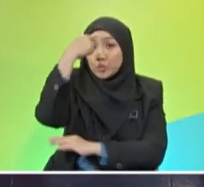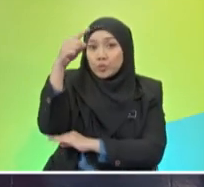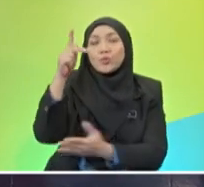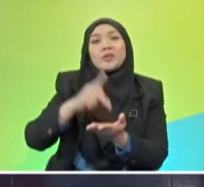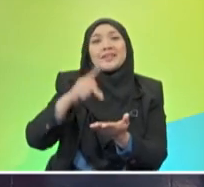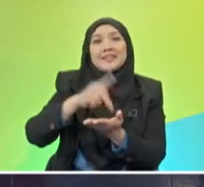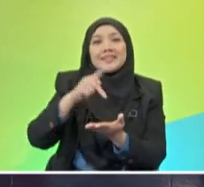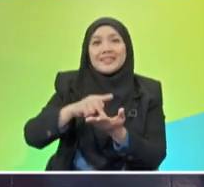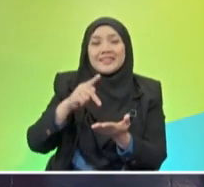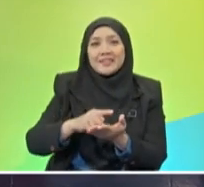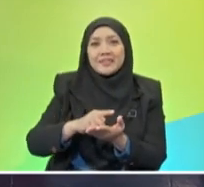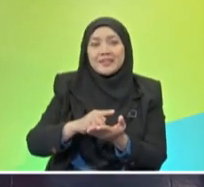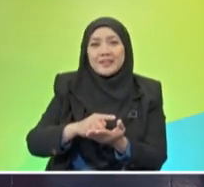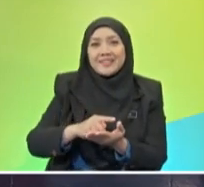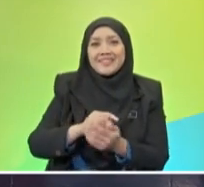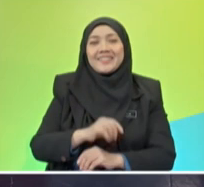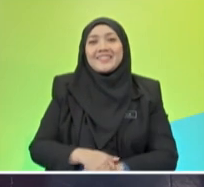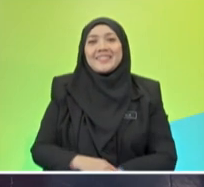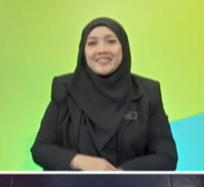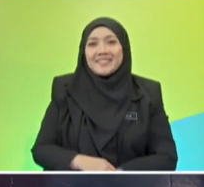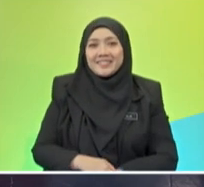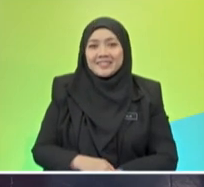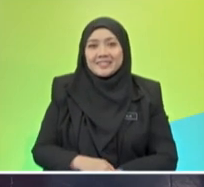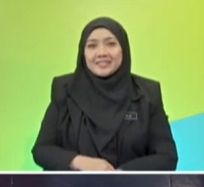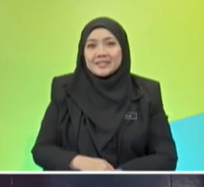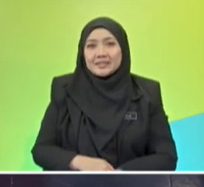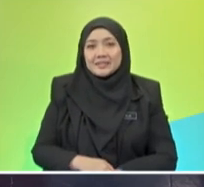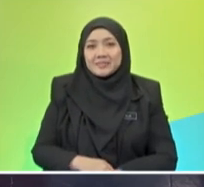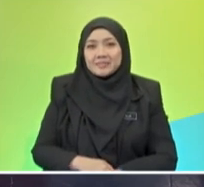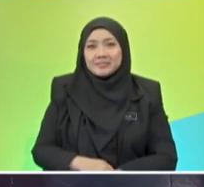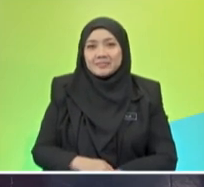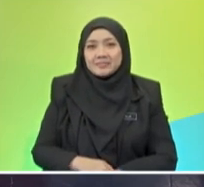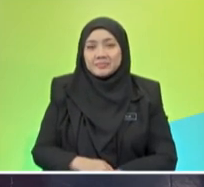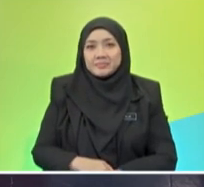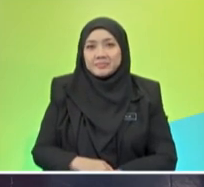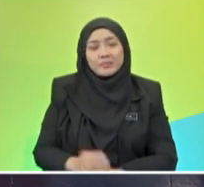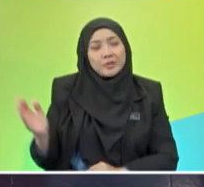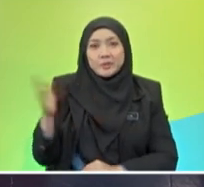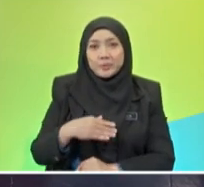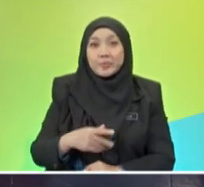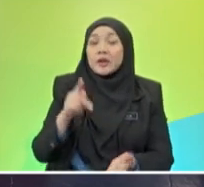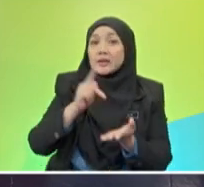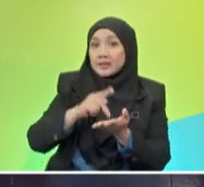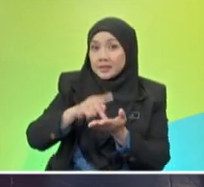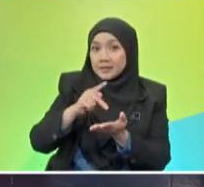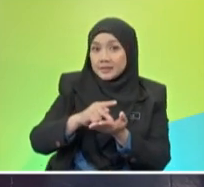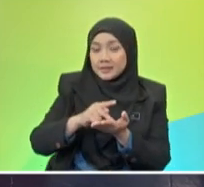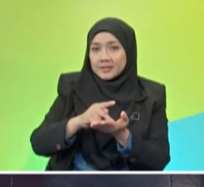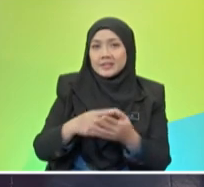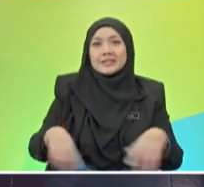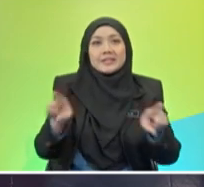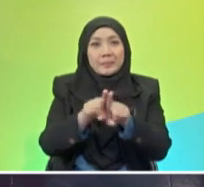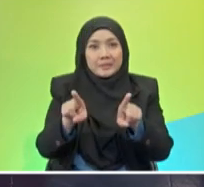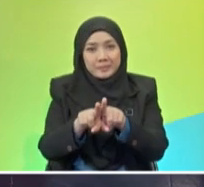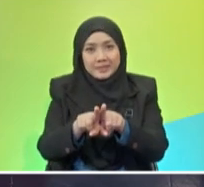penat ke, Chris? Oh, tak, dah lapar sebenarnya. Lapar sebenarnya. Okey. Okey. Jom, murid-murid, kita kira bersama-sama